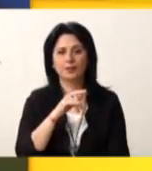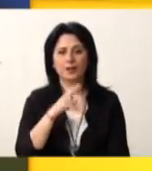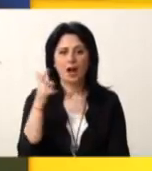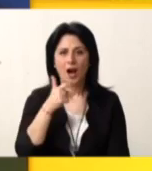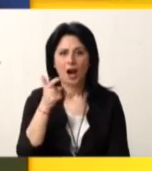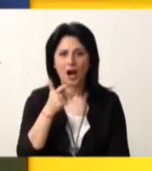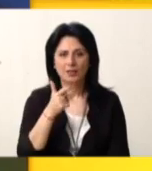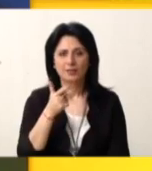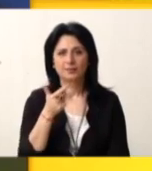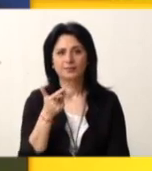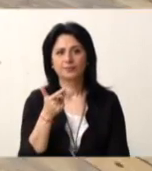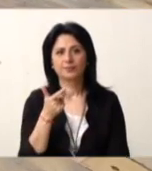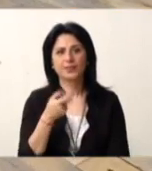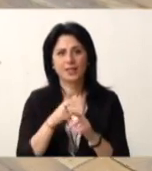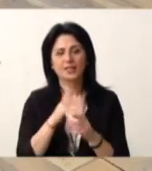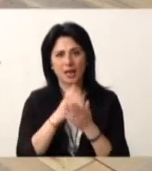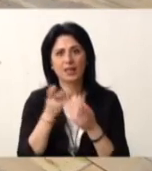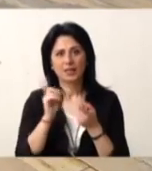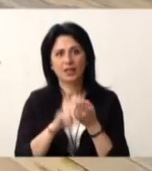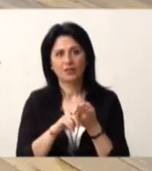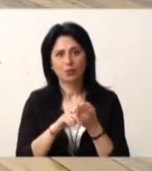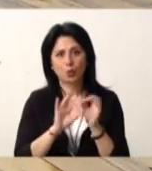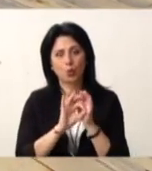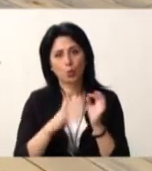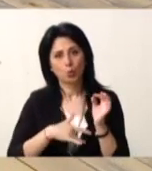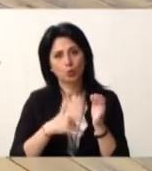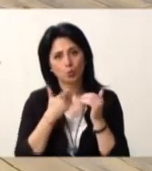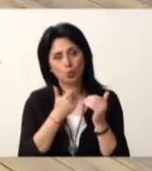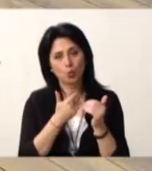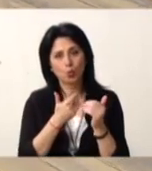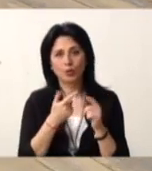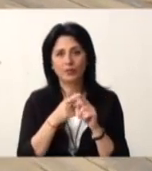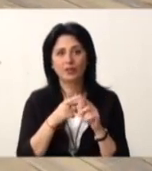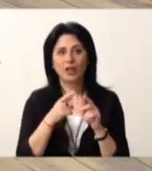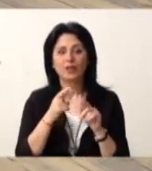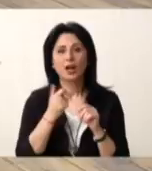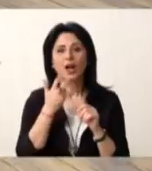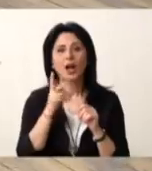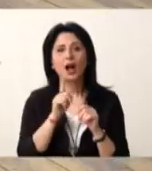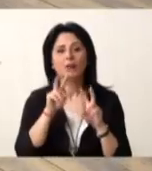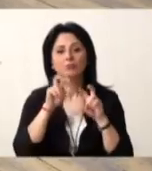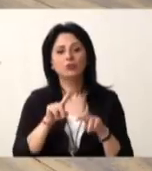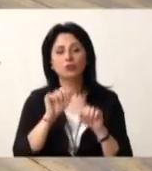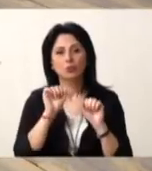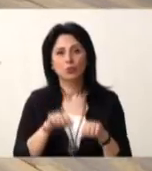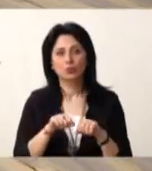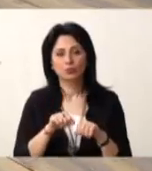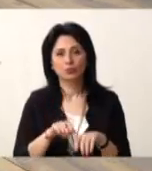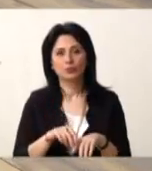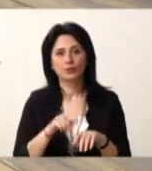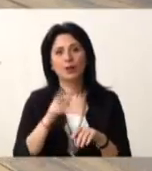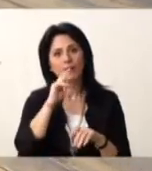მეტეორიზმი, ეს არის დაკავშირებული კუჩიდან თუ არა და გამოკვლევისთვის რა მეთოდი არსებობს?